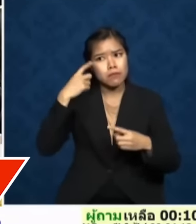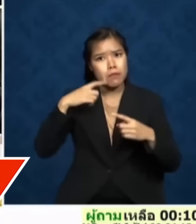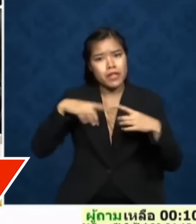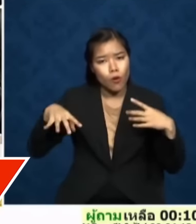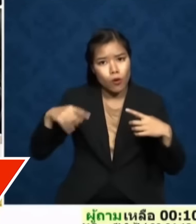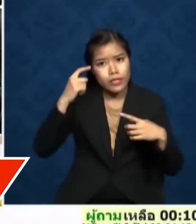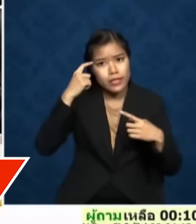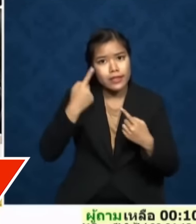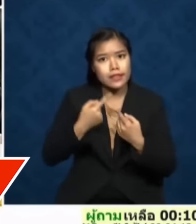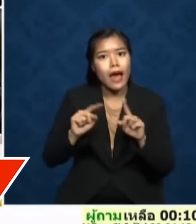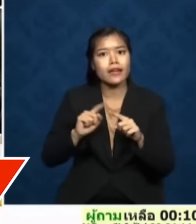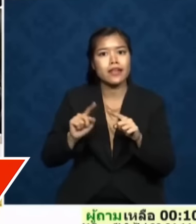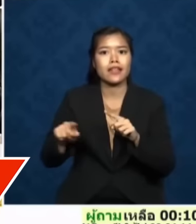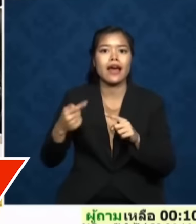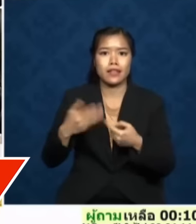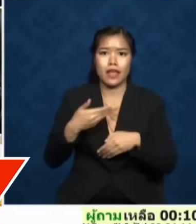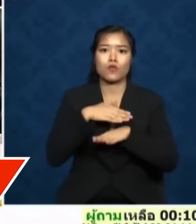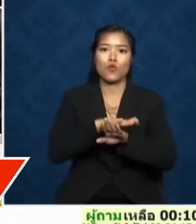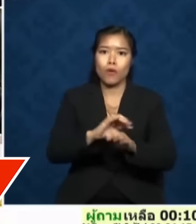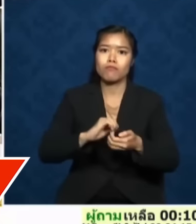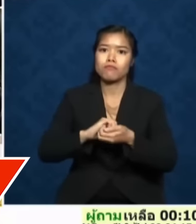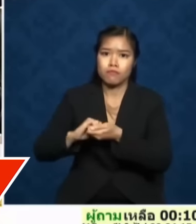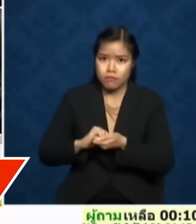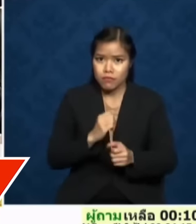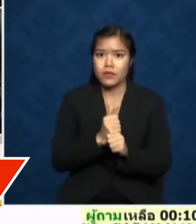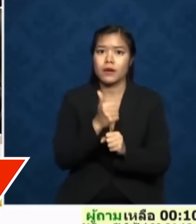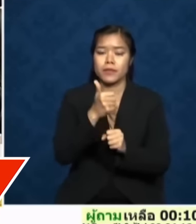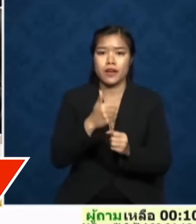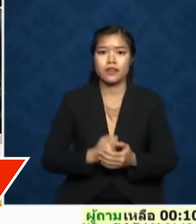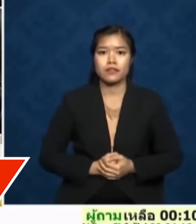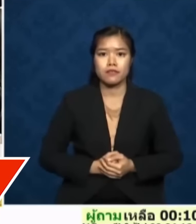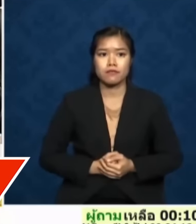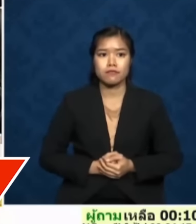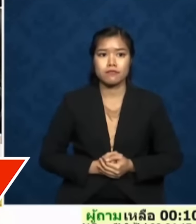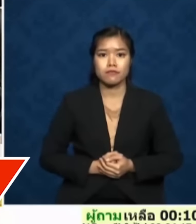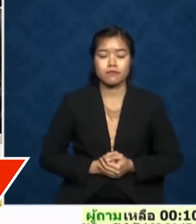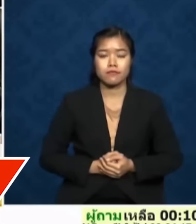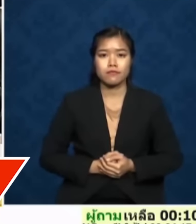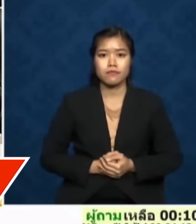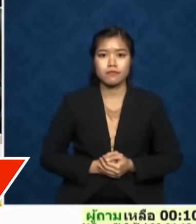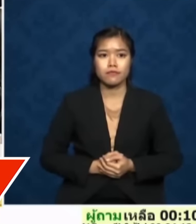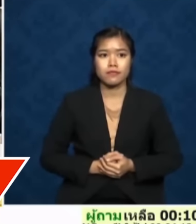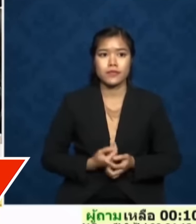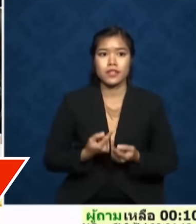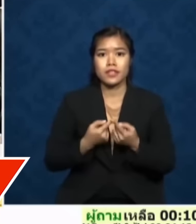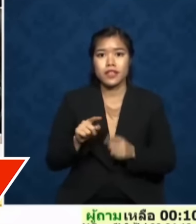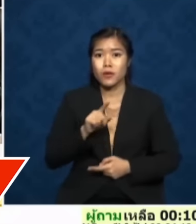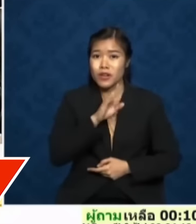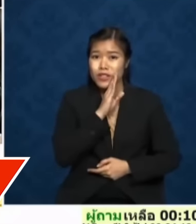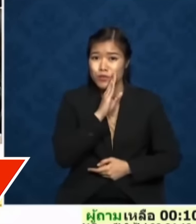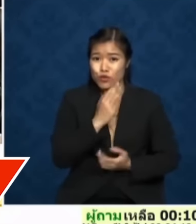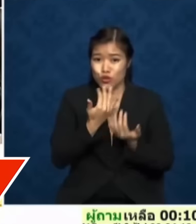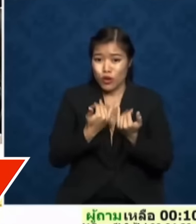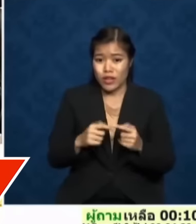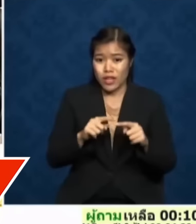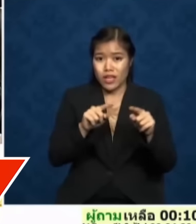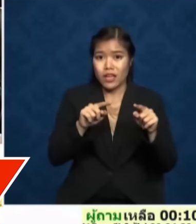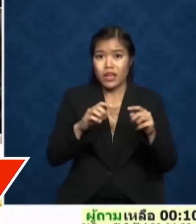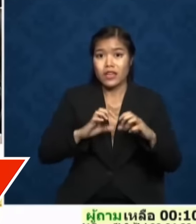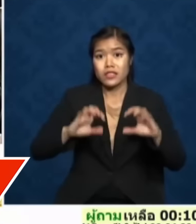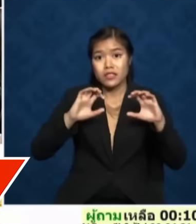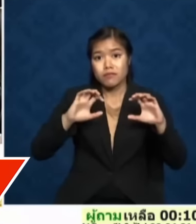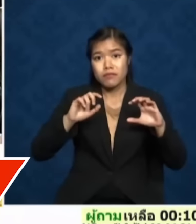หมดแต่การตั้งคำถามประชามติแบบนี้นะครับมันจะส่งผลทำให้ประชาชน